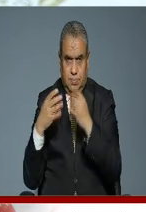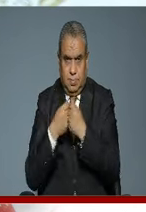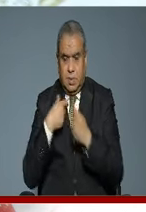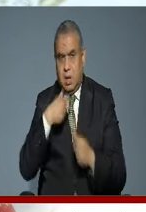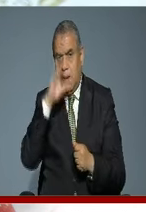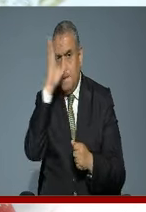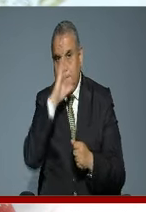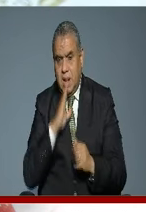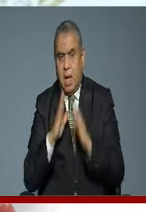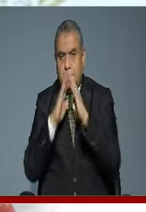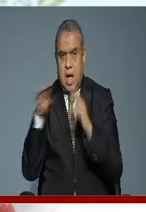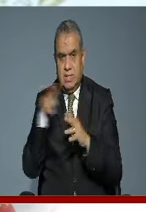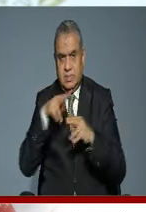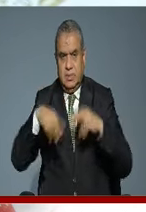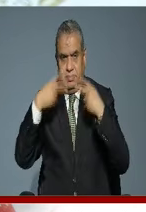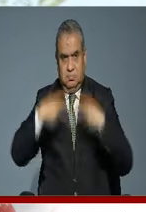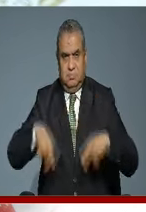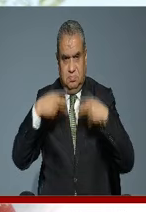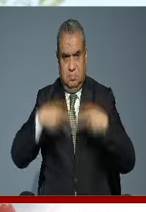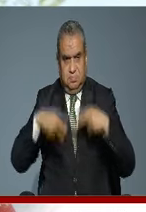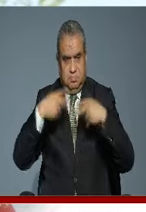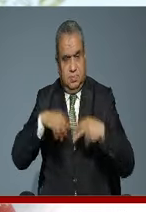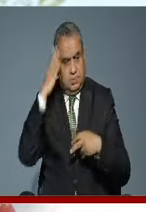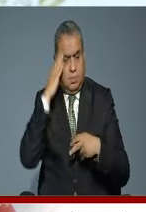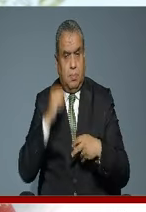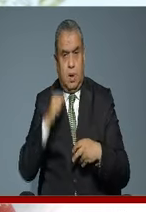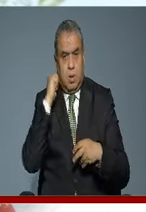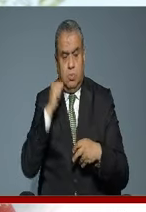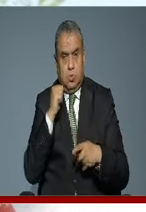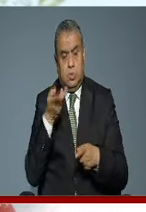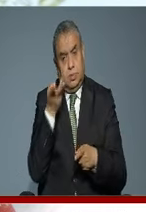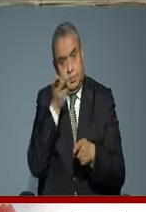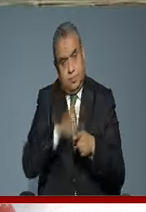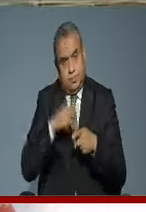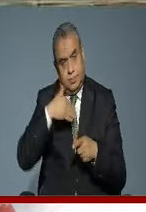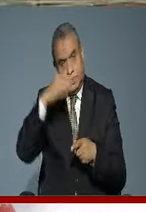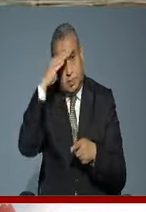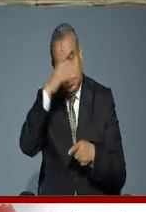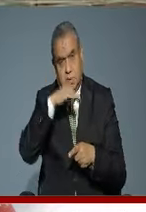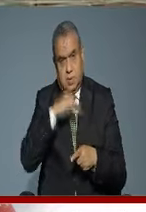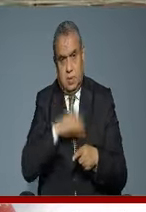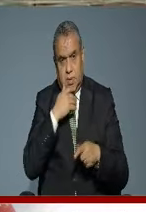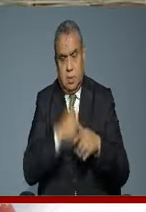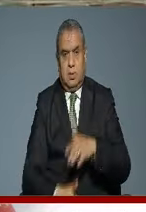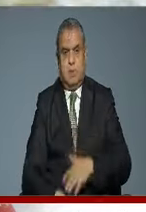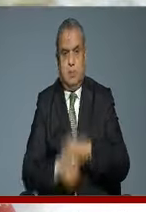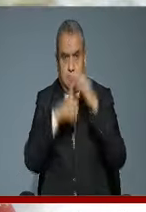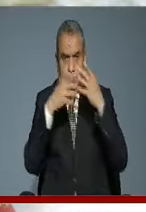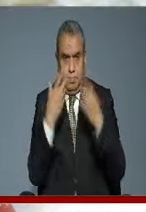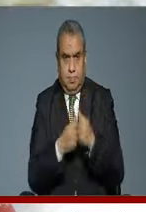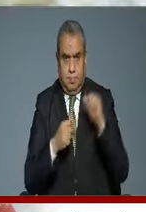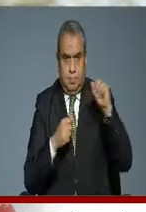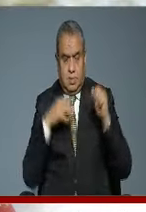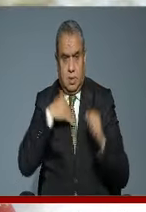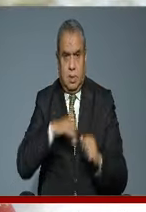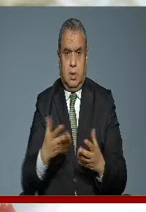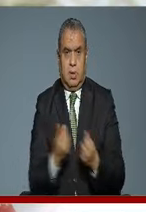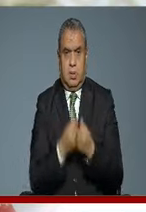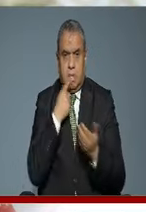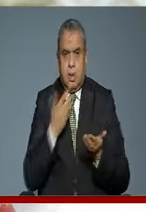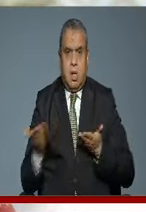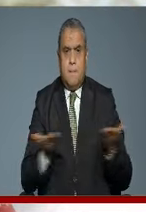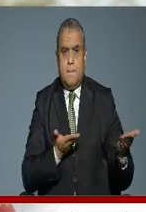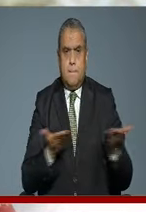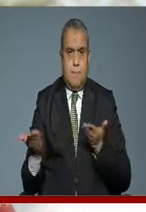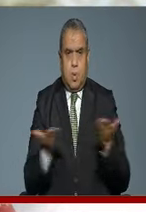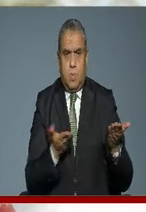وبين مصر، وبشكره أيضاً على الإرادة الحقيقية اللي احنا عكستها المباحثات اللي تمت